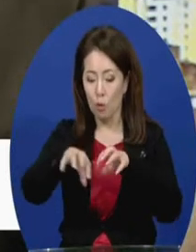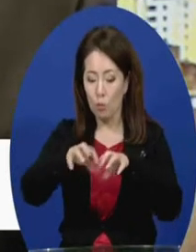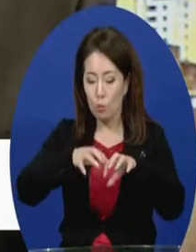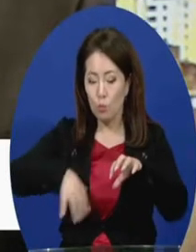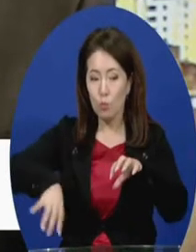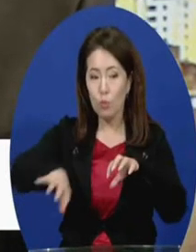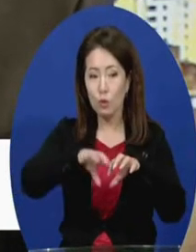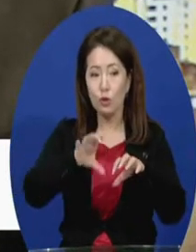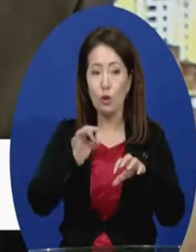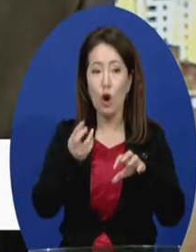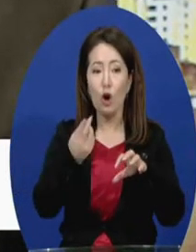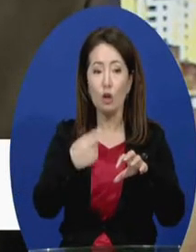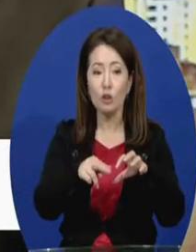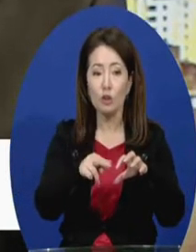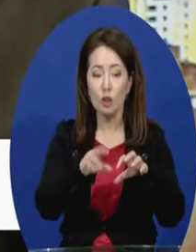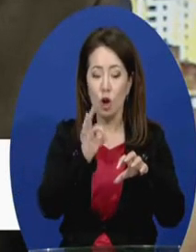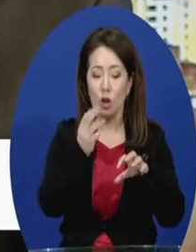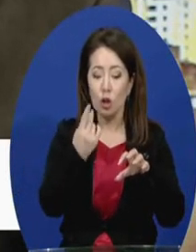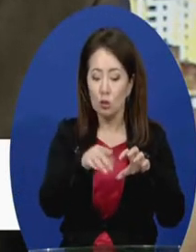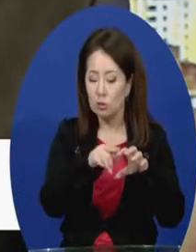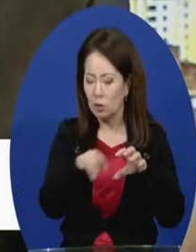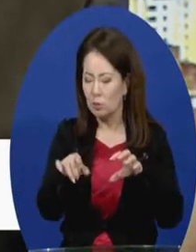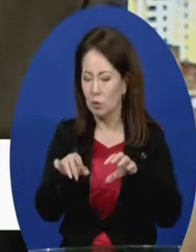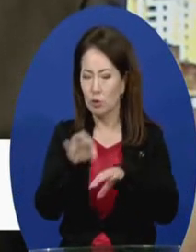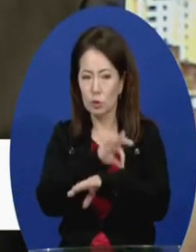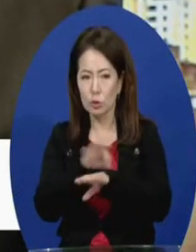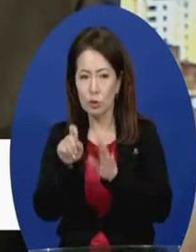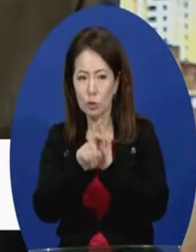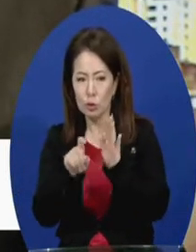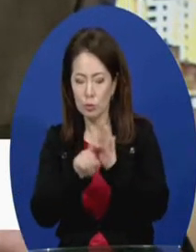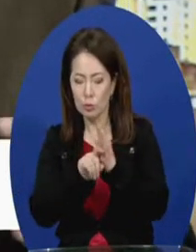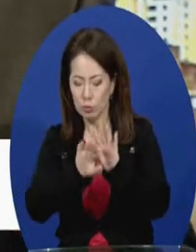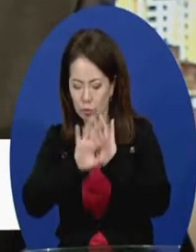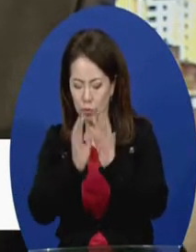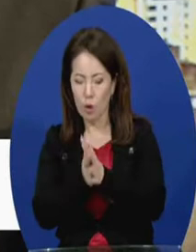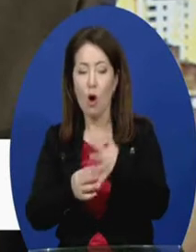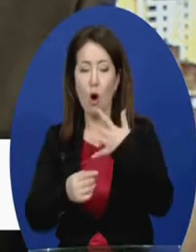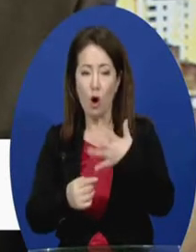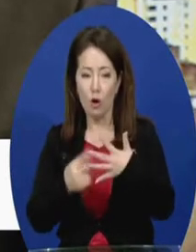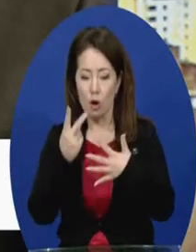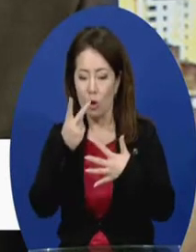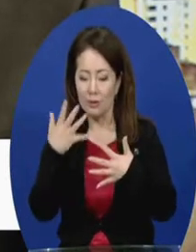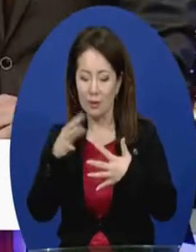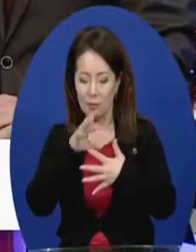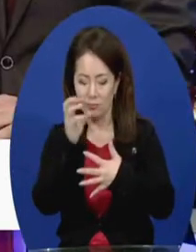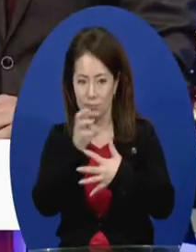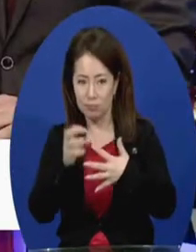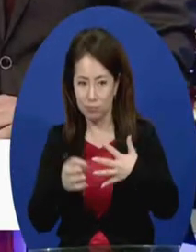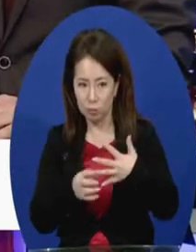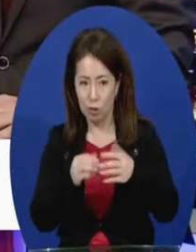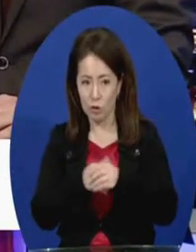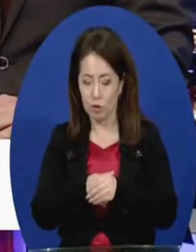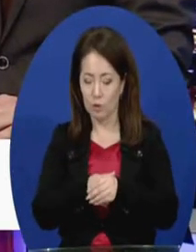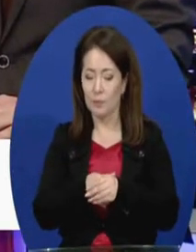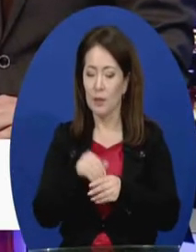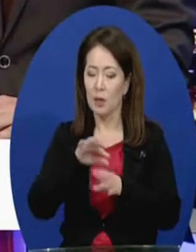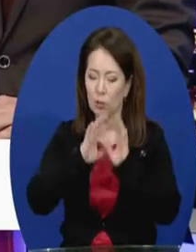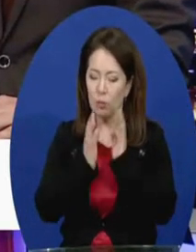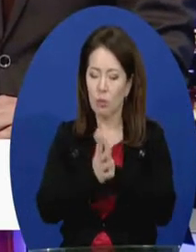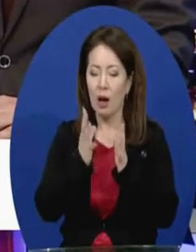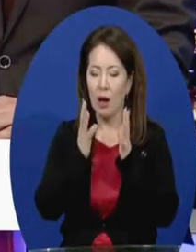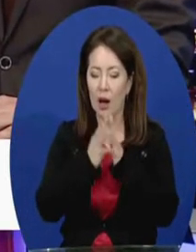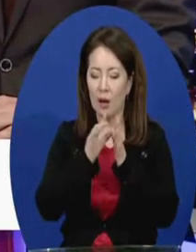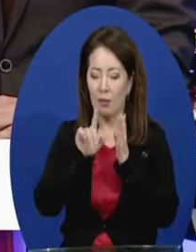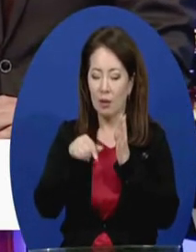төсөл хөтөлбөрүүдийг бол 20 том нэгжид хамаарулсан байна. Тэгээд А620 нийт 10.1 их найд